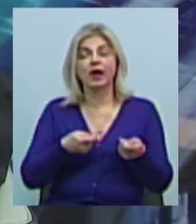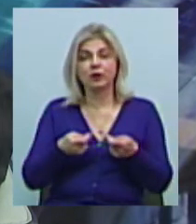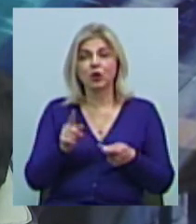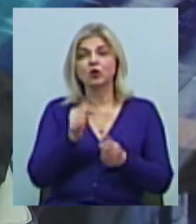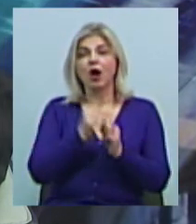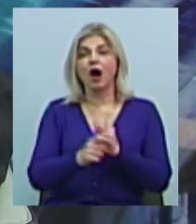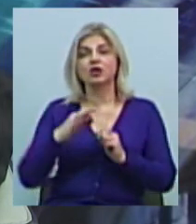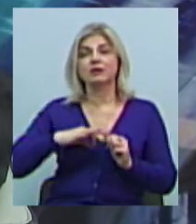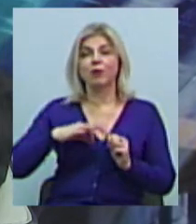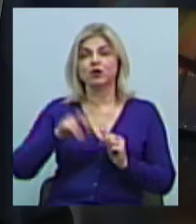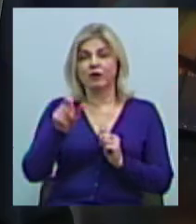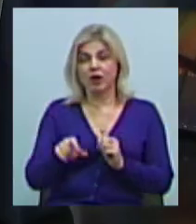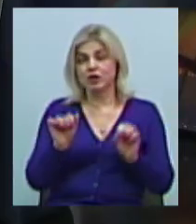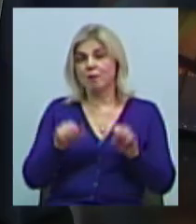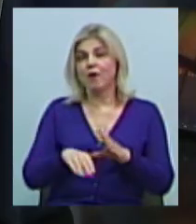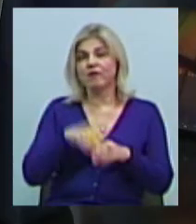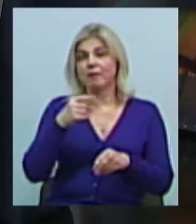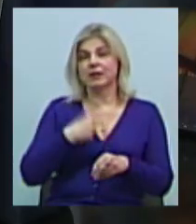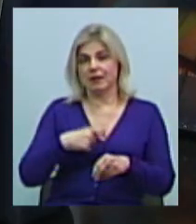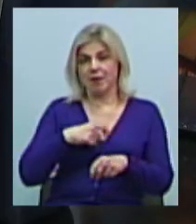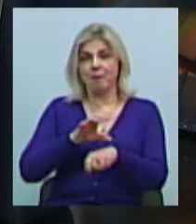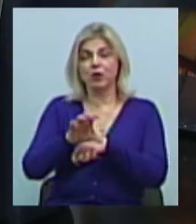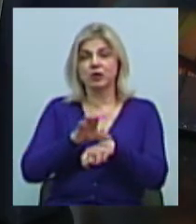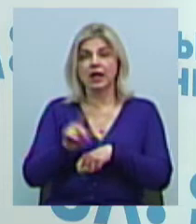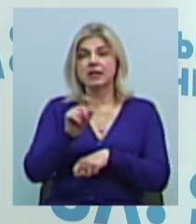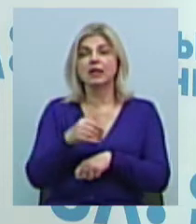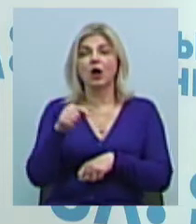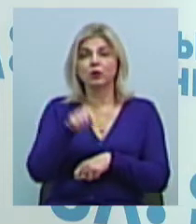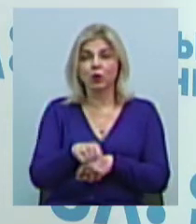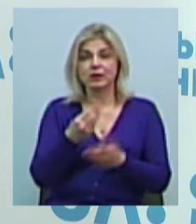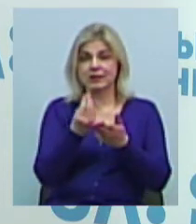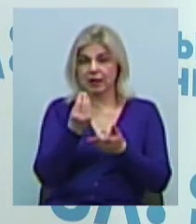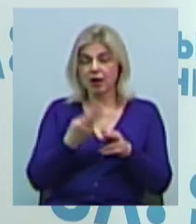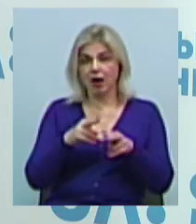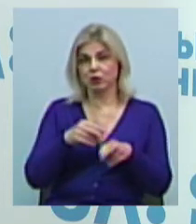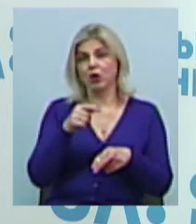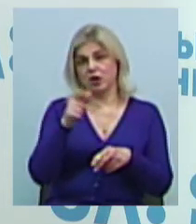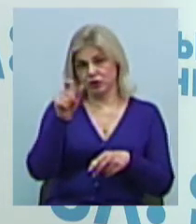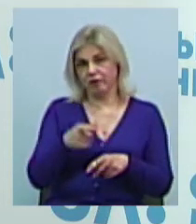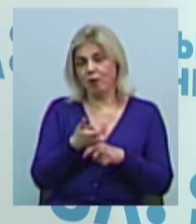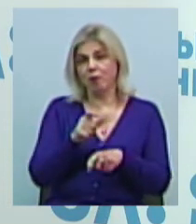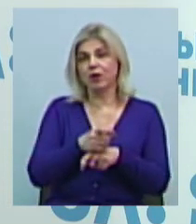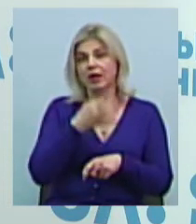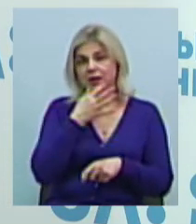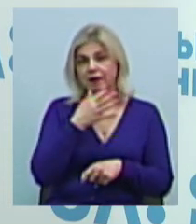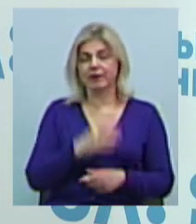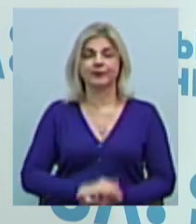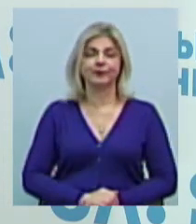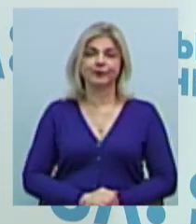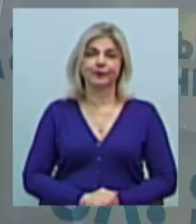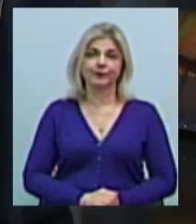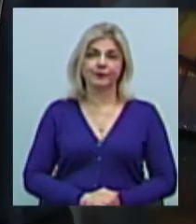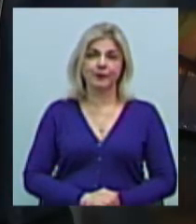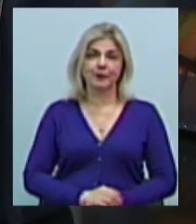кожен споживач може собі вибрати постачальника за тою ціною, яка йому більш приваблива, і за тими умовами оплати.